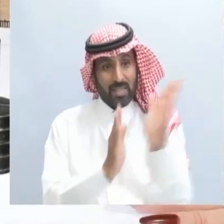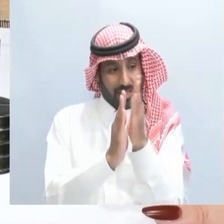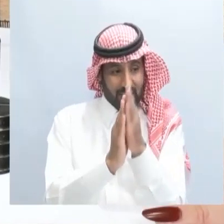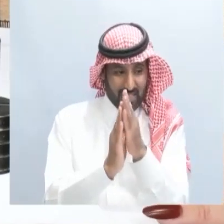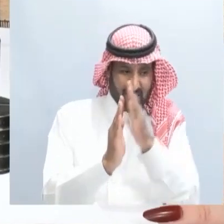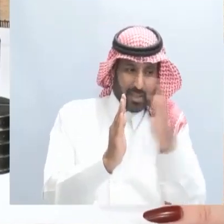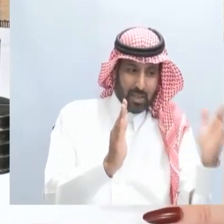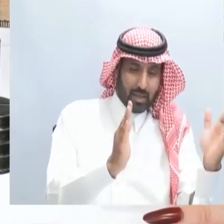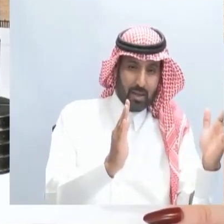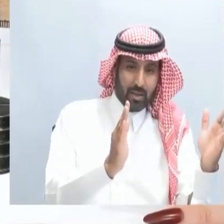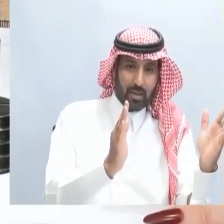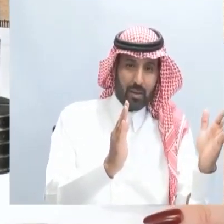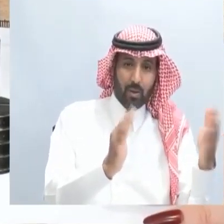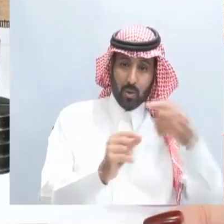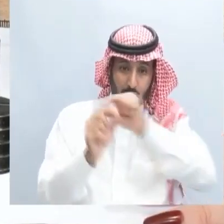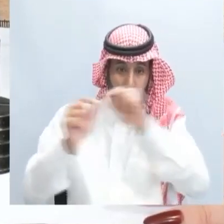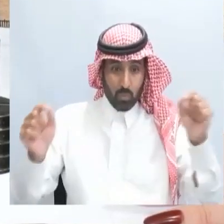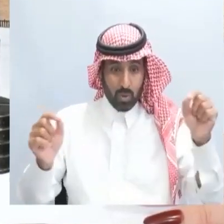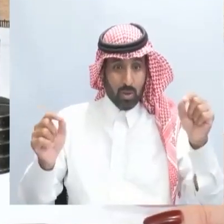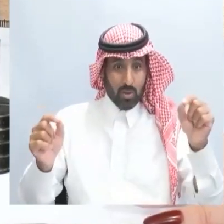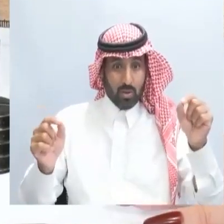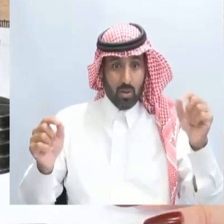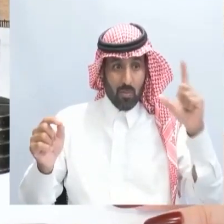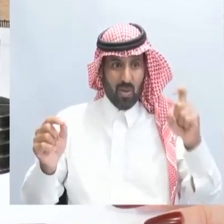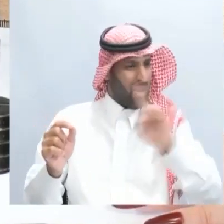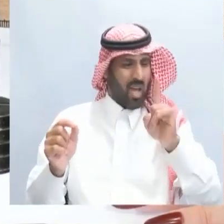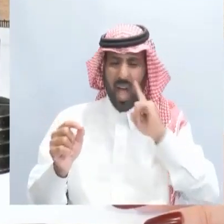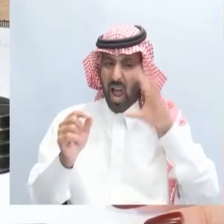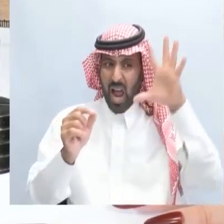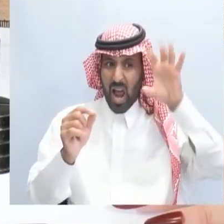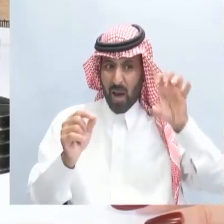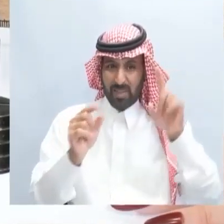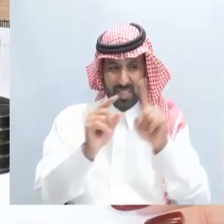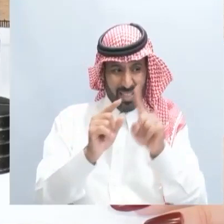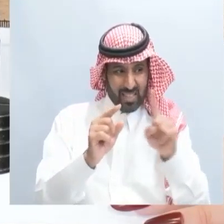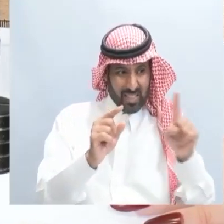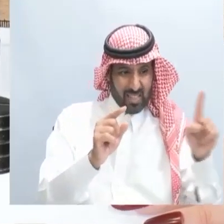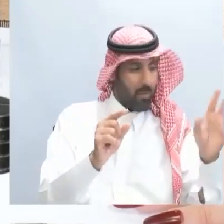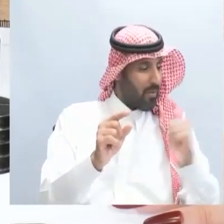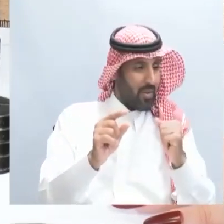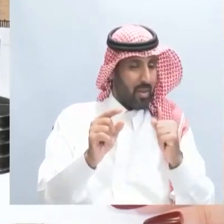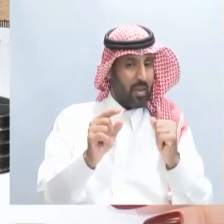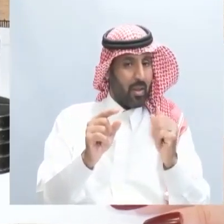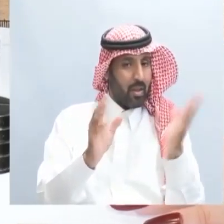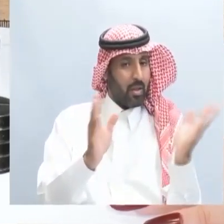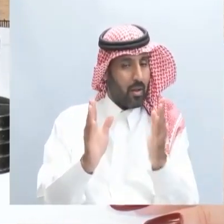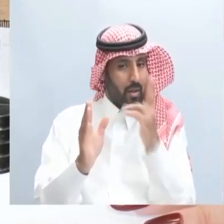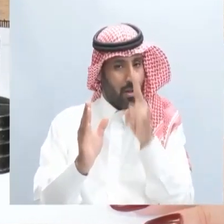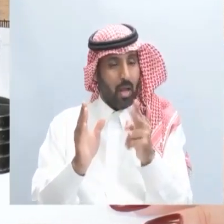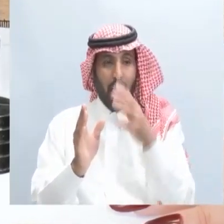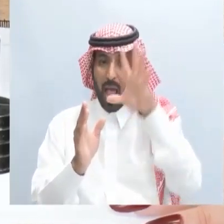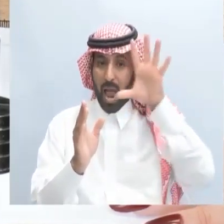الصفر يعني ليست موجوده لديك المسافات صفر سني سنتين 2 3 لا هي موجوده